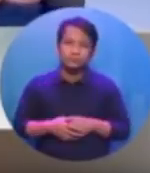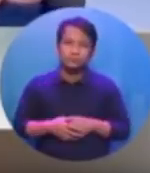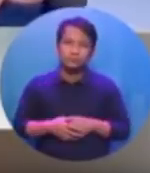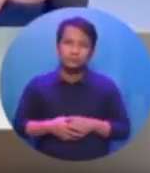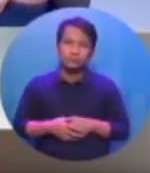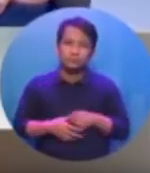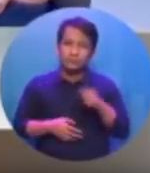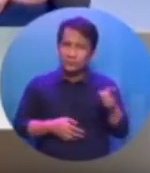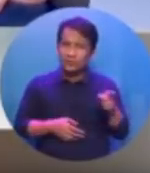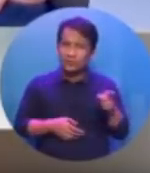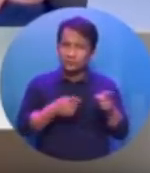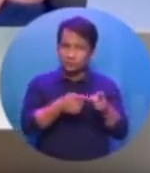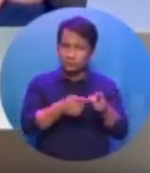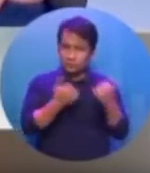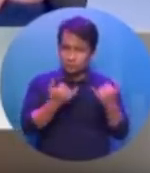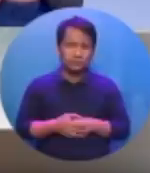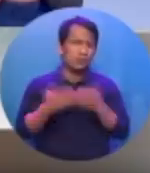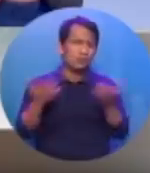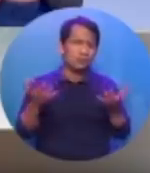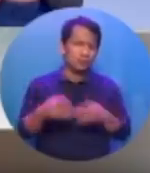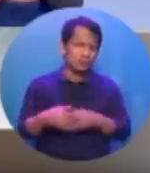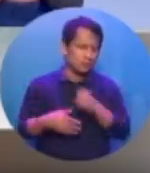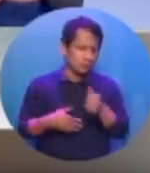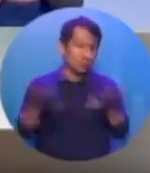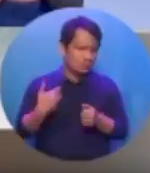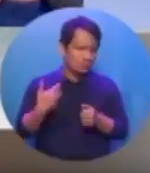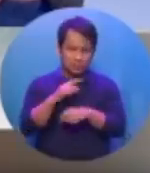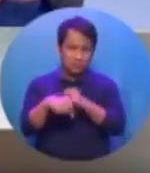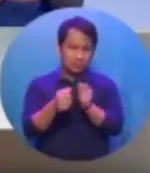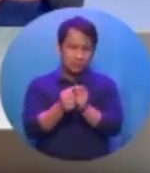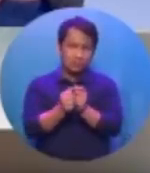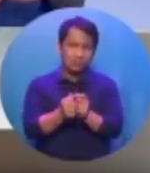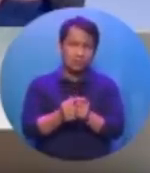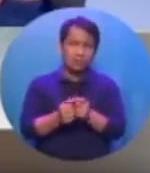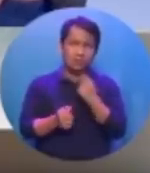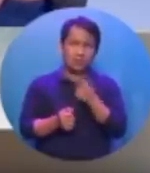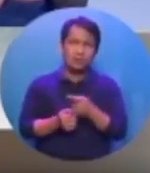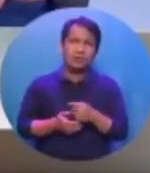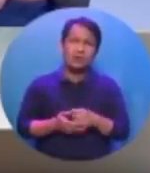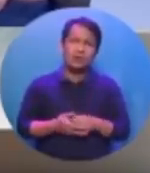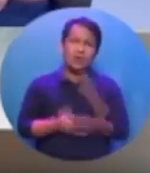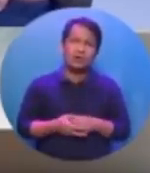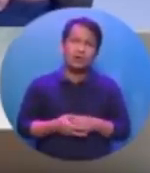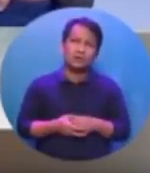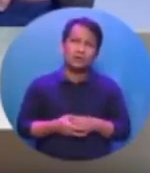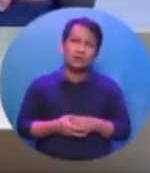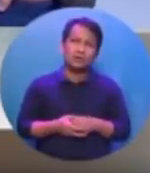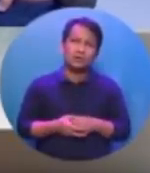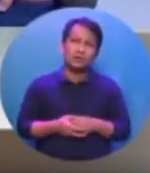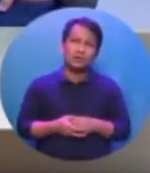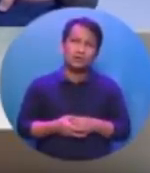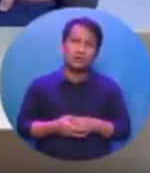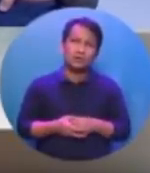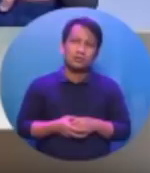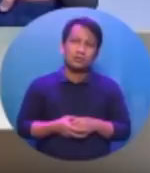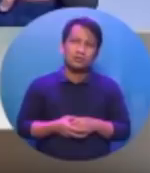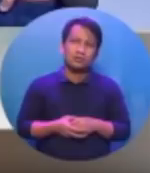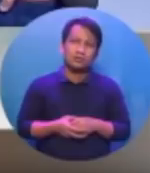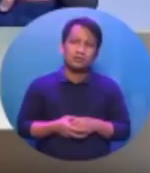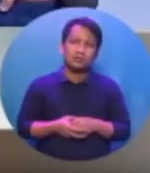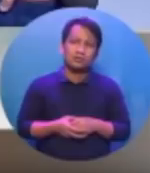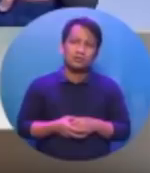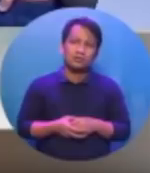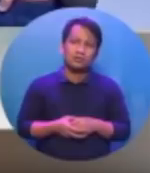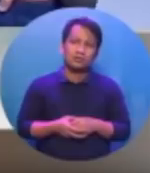Oh. Pero nakatali ba hanggang ngayon? Wala na, yan mo, okay. Ikaw kay pasagdaran na, ipauli na lang din ng ginikaran